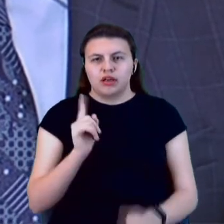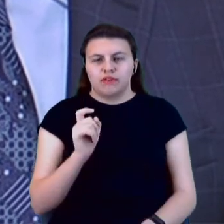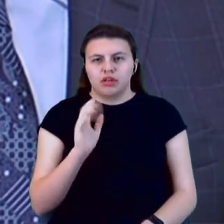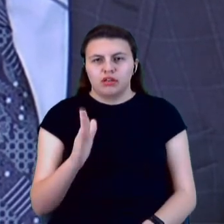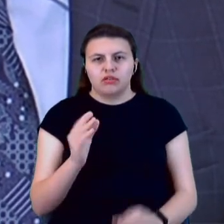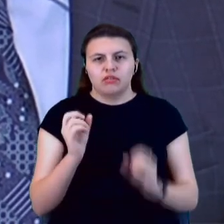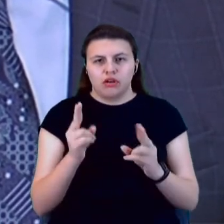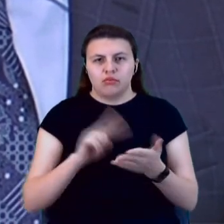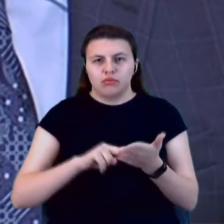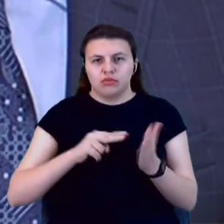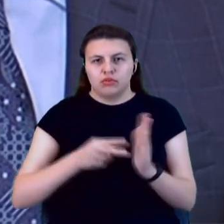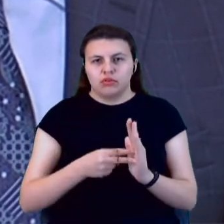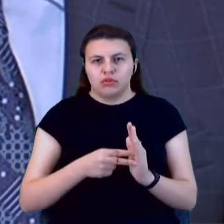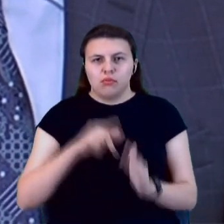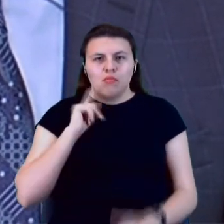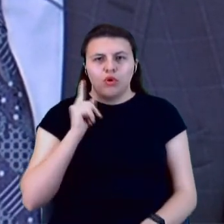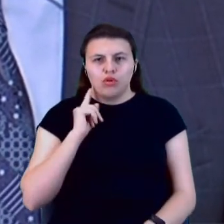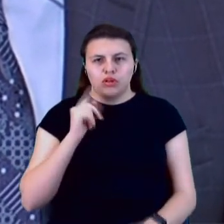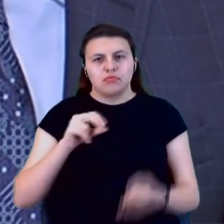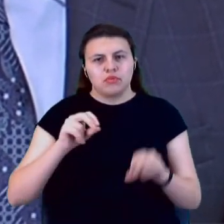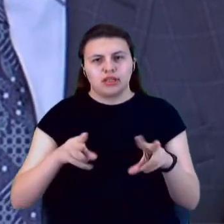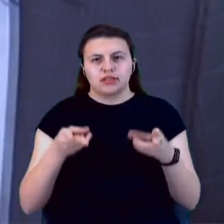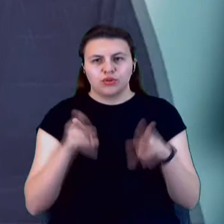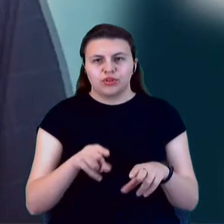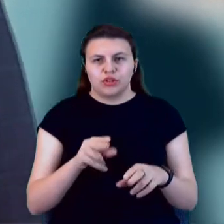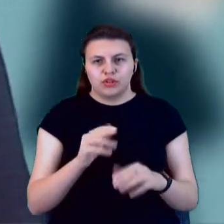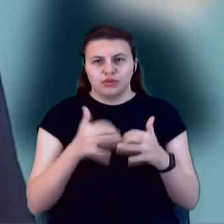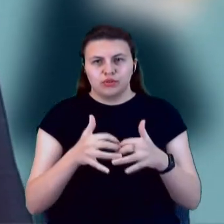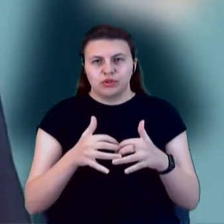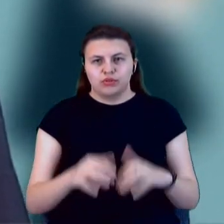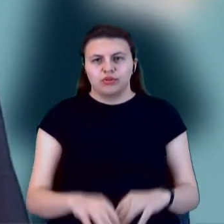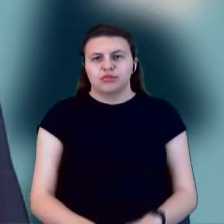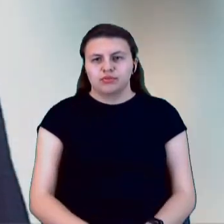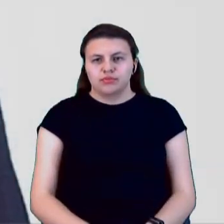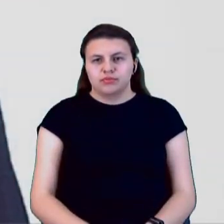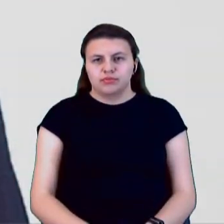плануєте заохочувати молодих спеціалістів залишатись у Краматорську?